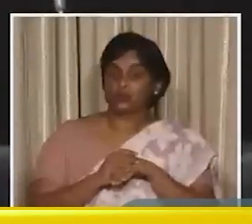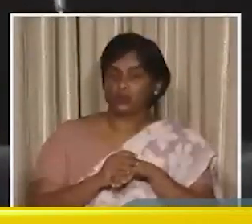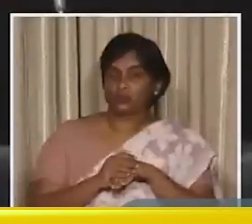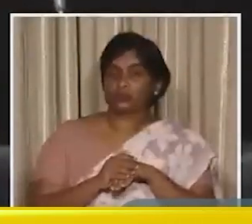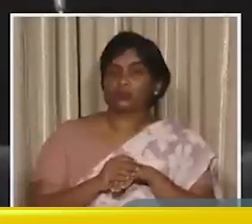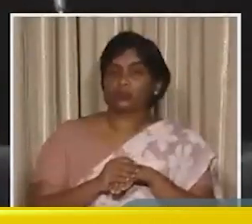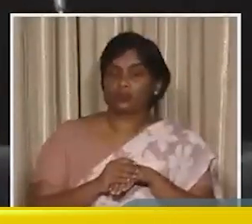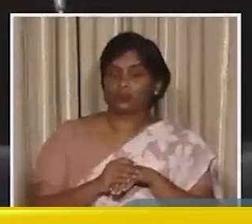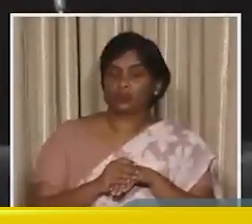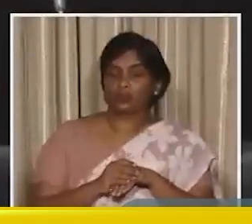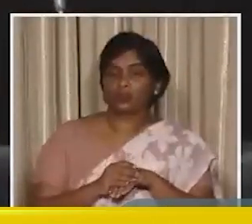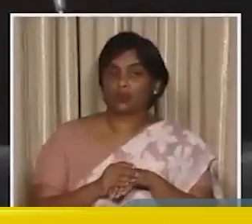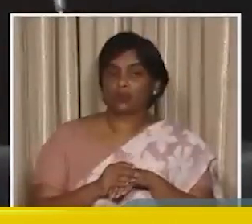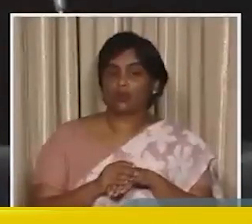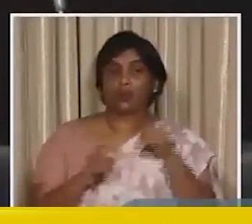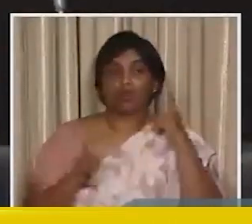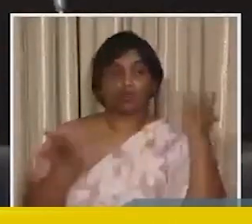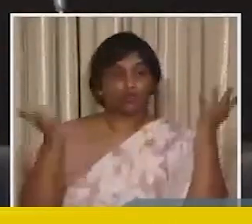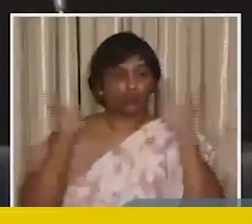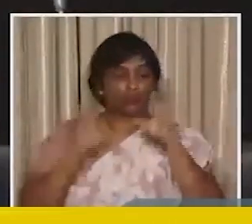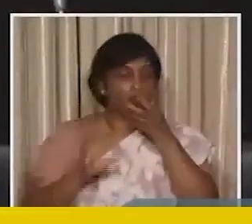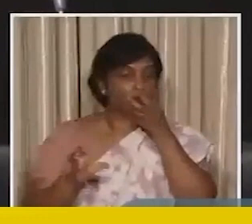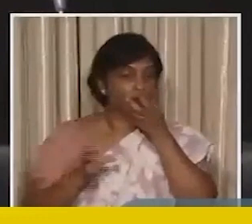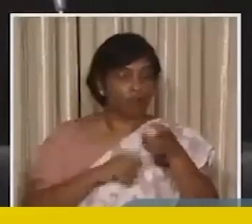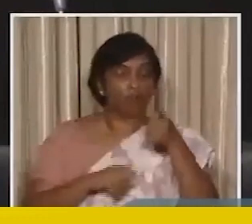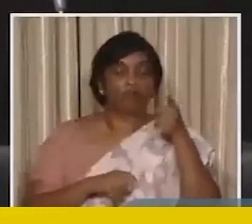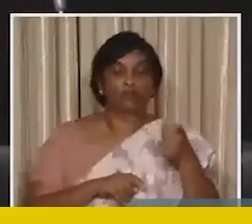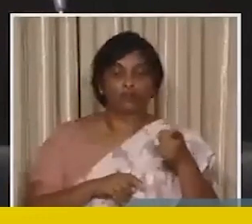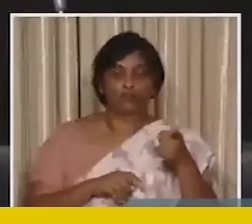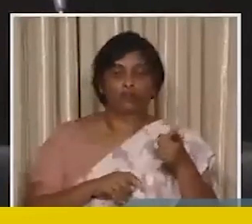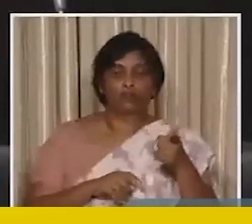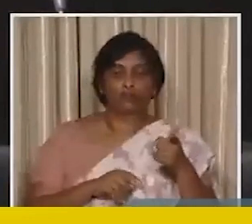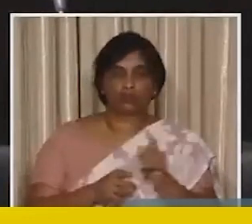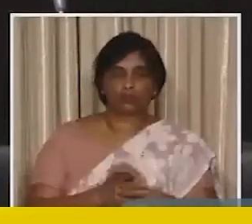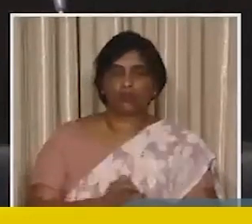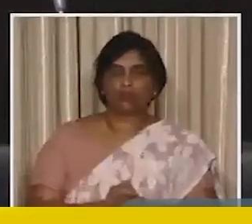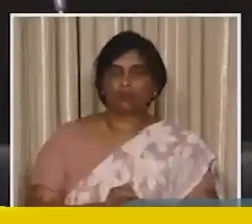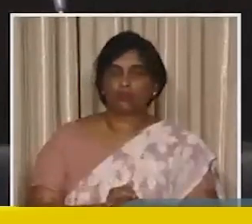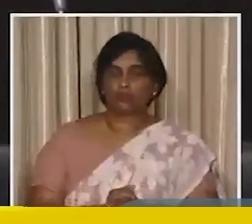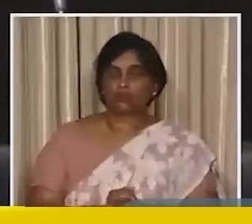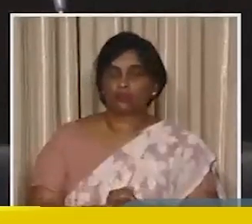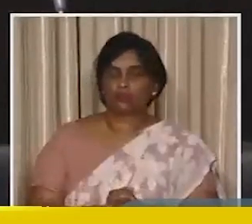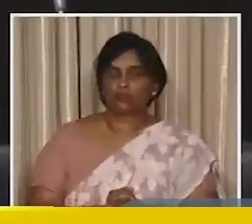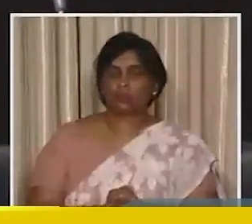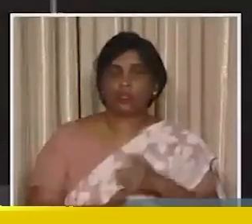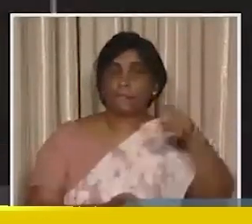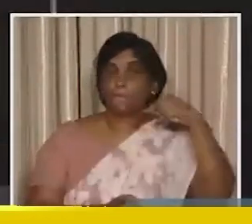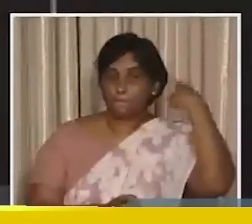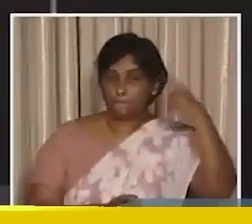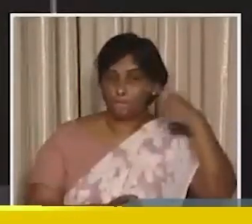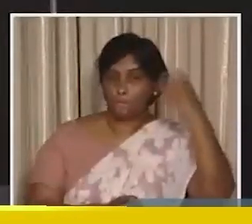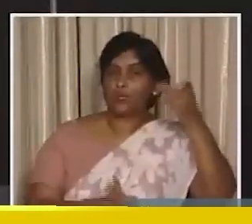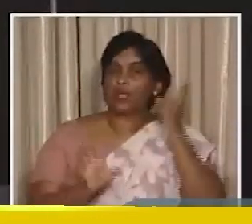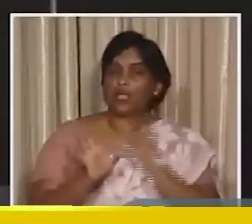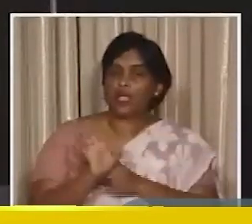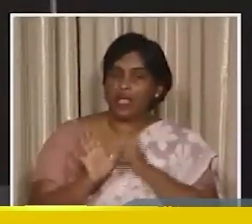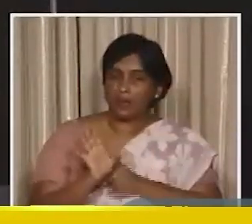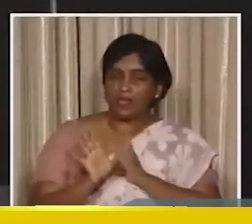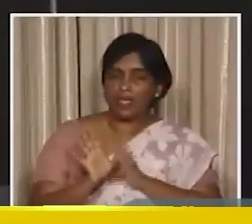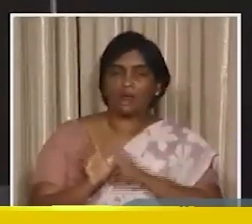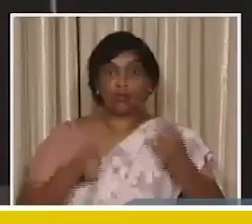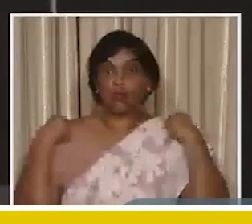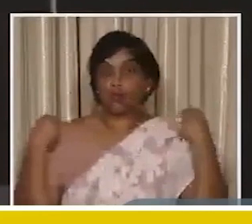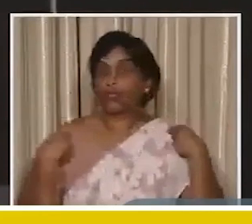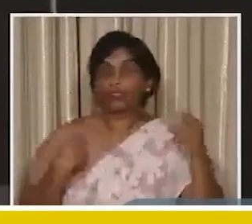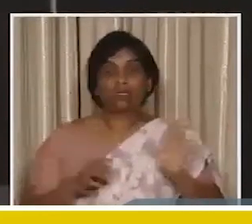උරට ගහලා මේ ඒවට මම උත්තර දෙන්නම් මේ පිස්සා හැමදාම ඔය කතාව කියනවා මේ හමුදා කඳුරට ගහපු